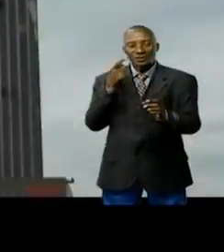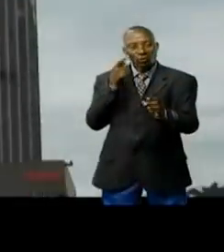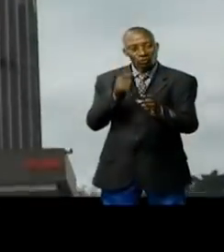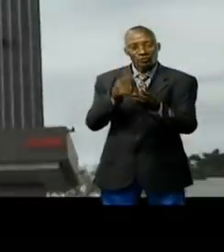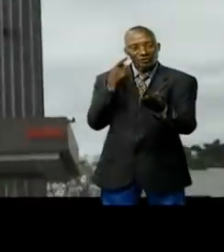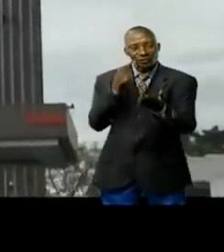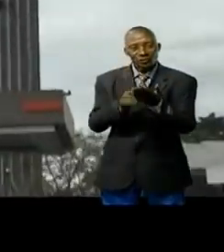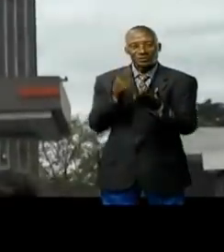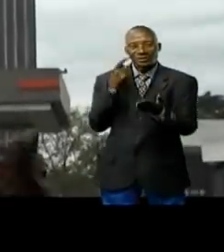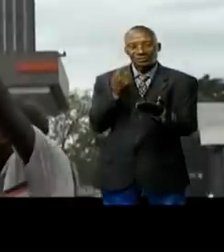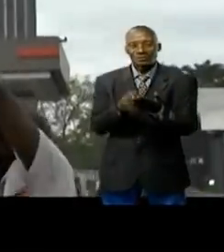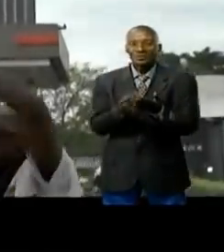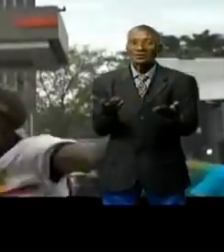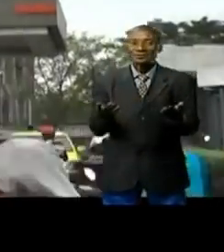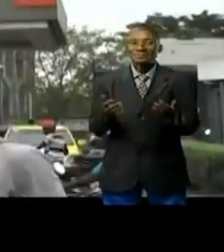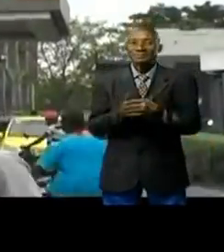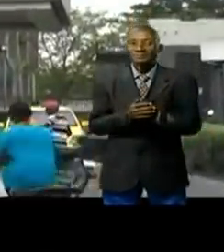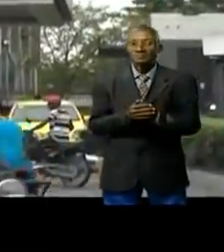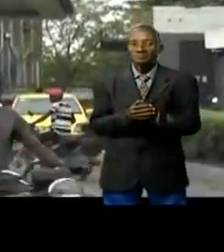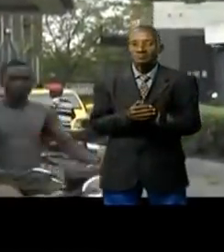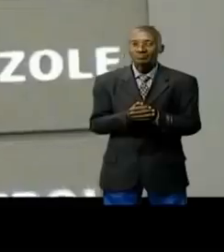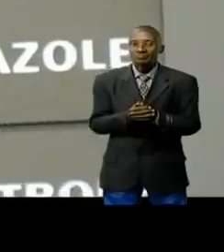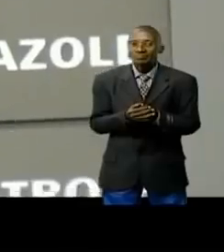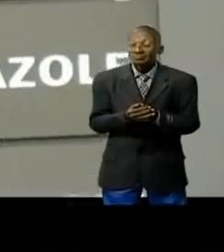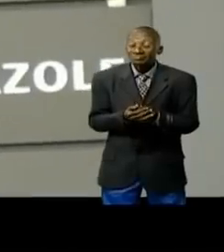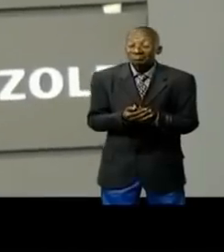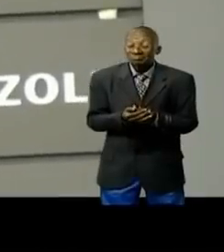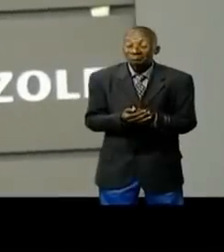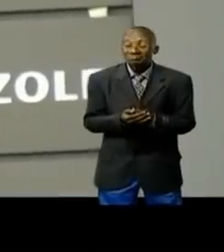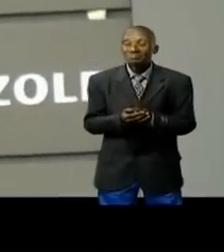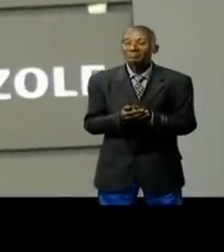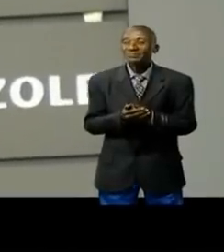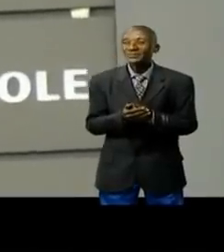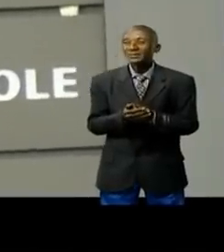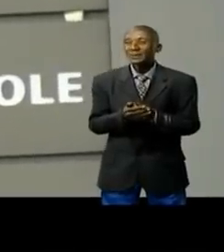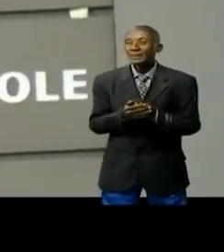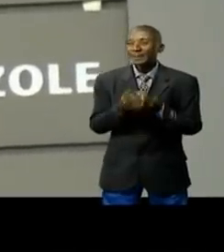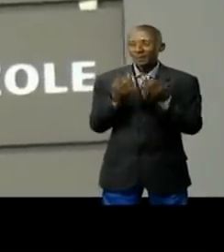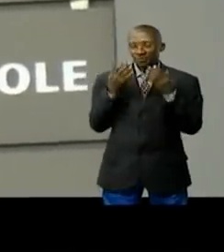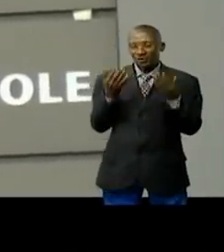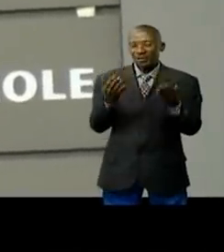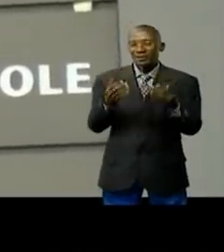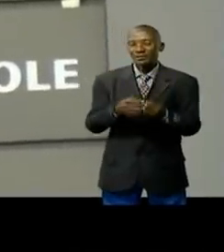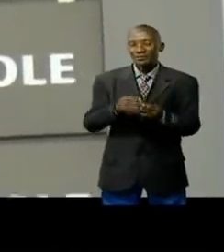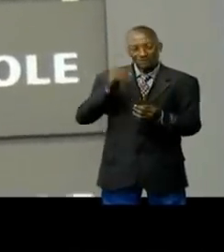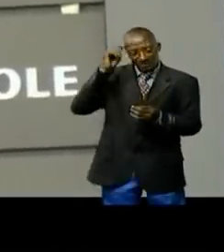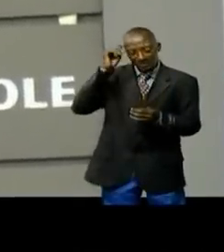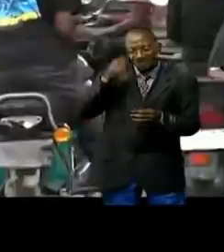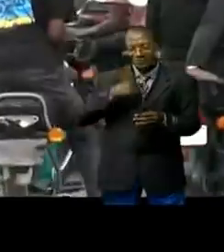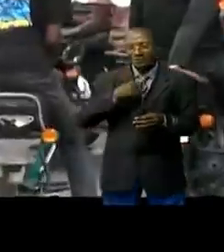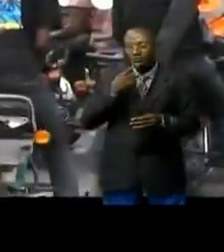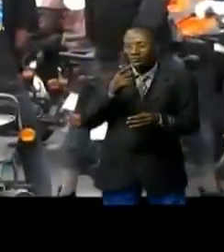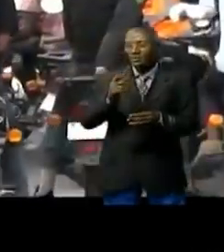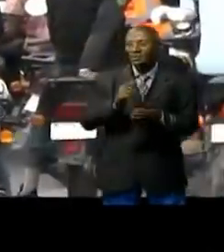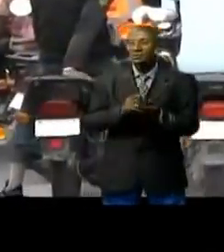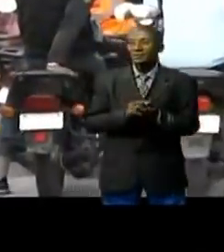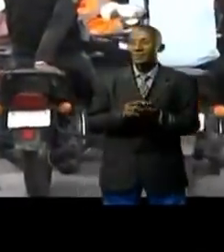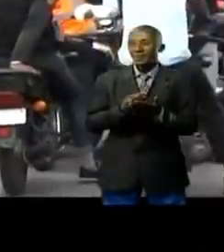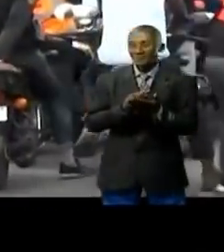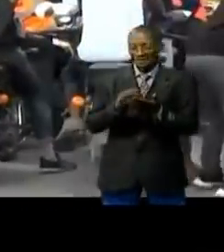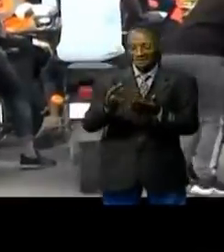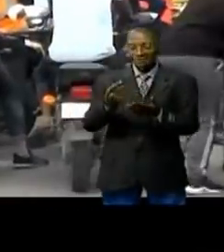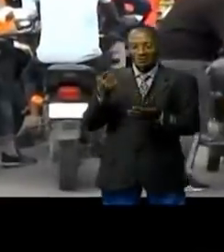Depuis le dimanche 3 avril, les prix de course ont pris l'envol à Kinshasa, capitale de la République démocratique du Congo. Dans les stations-service